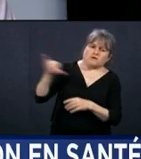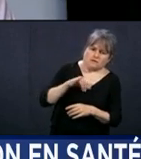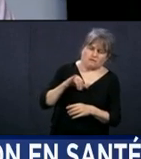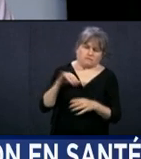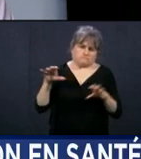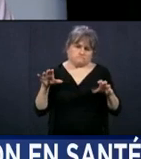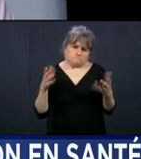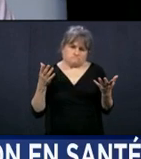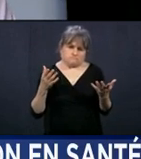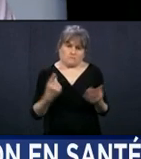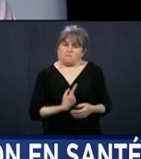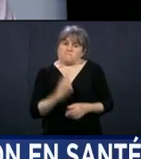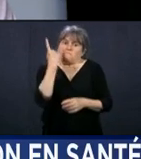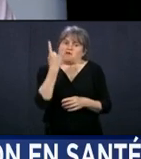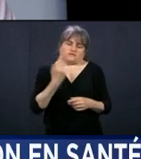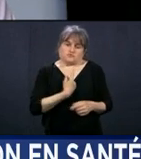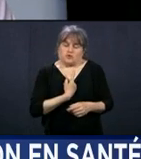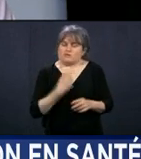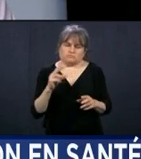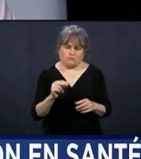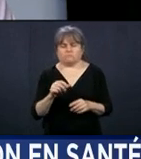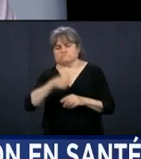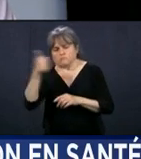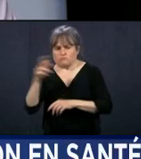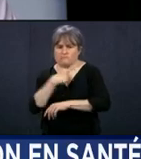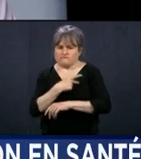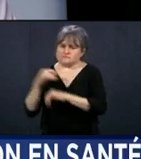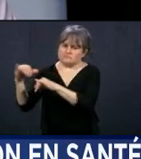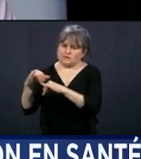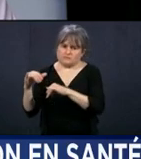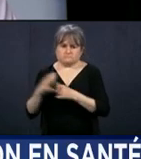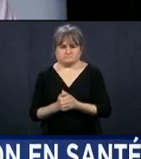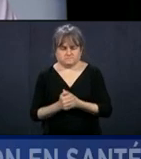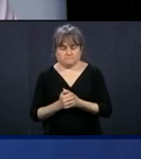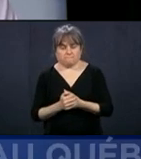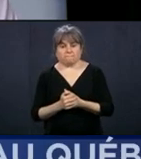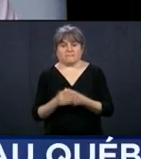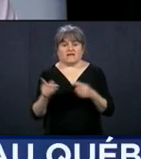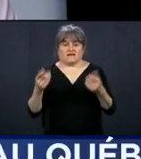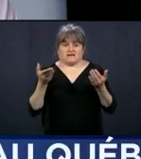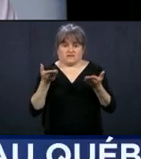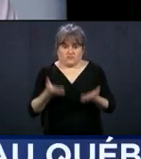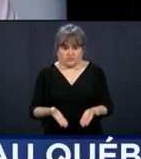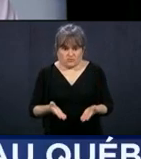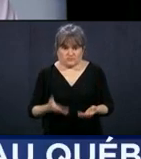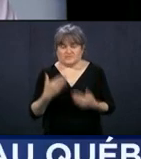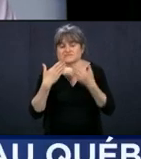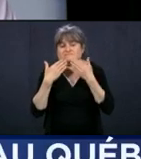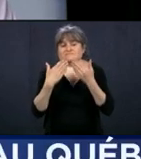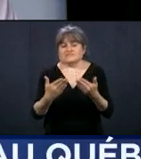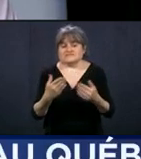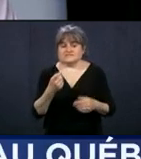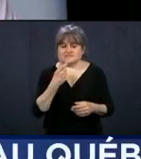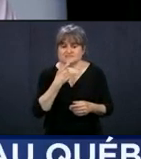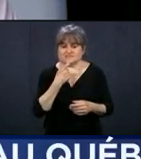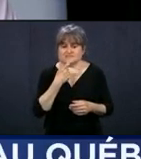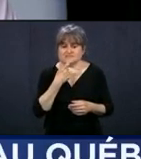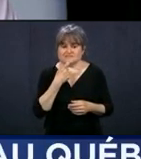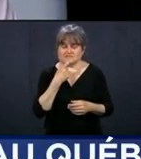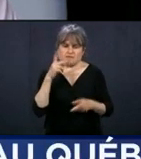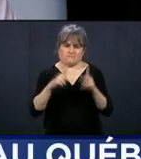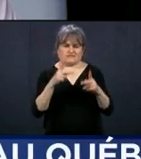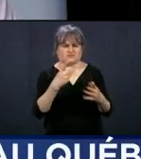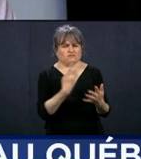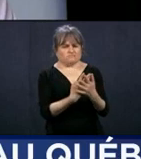services correctionnels. Maintenant, pour mes remerciements du jour, bien, je vais re-remercier le personnel du réseau des services